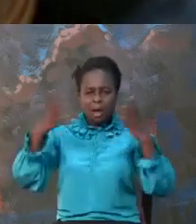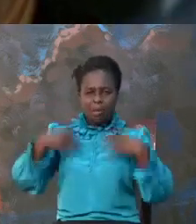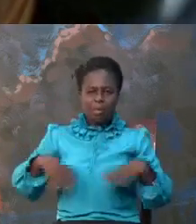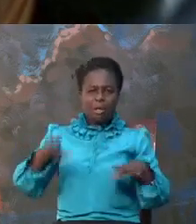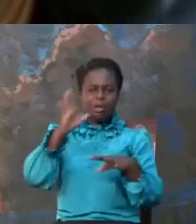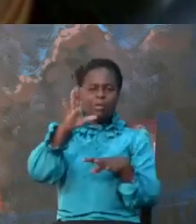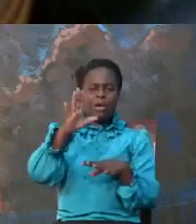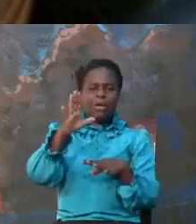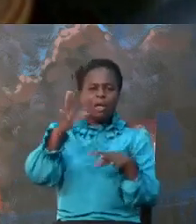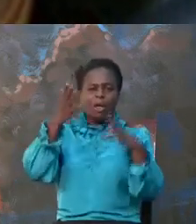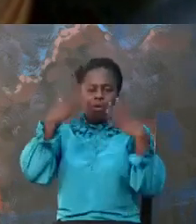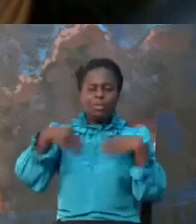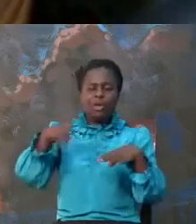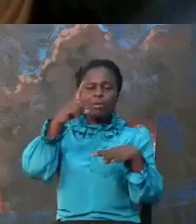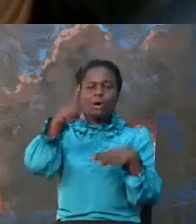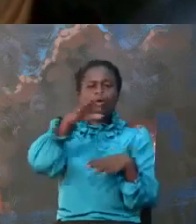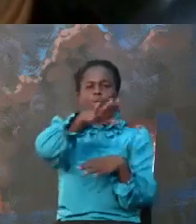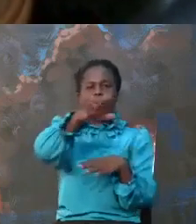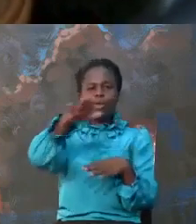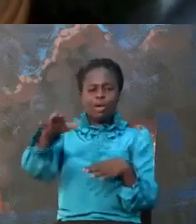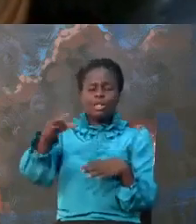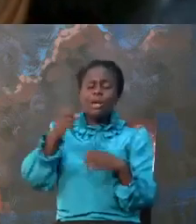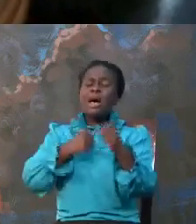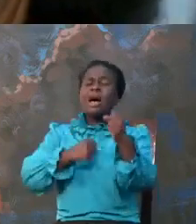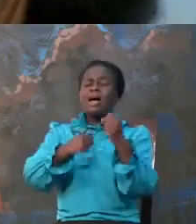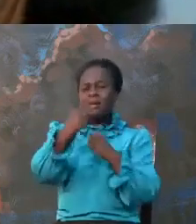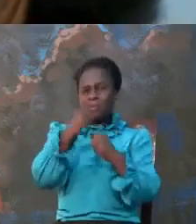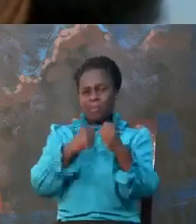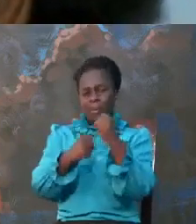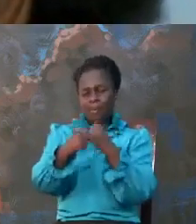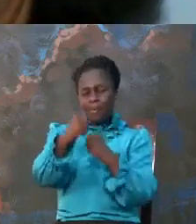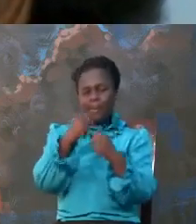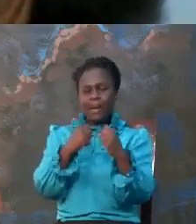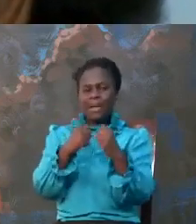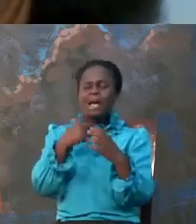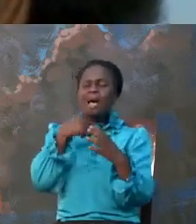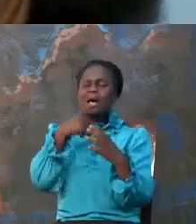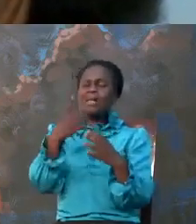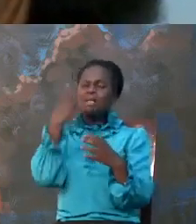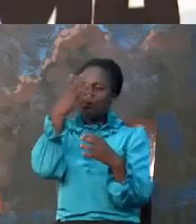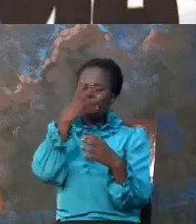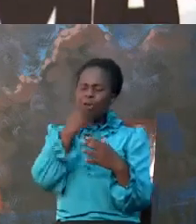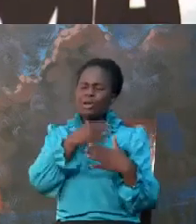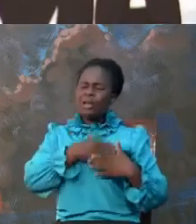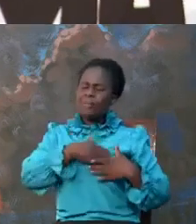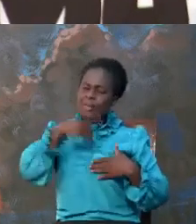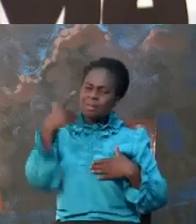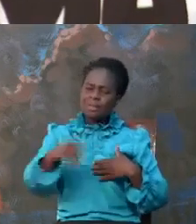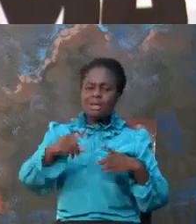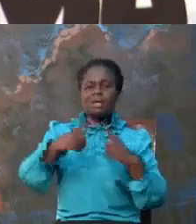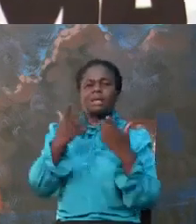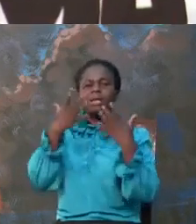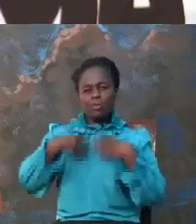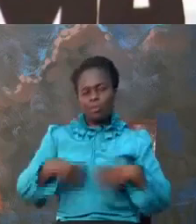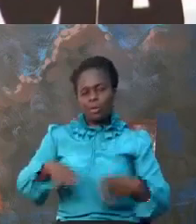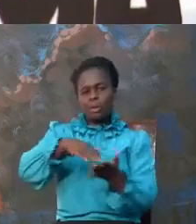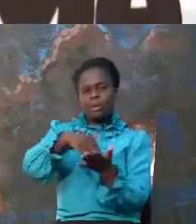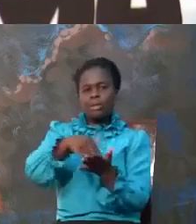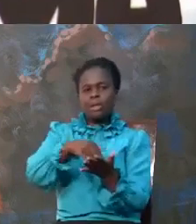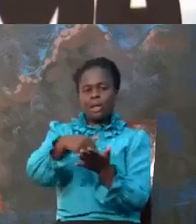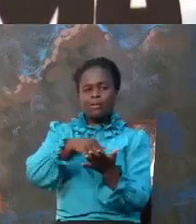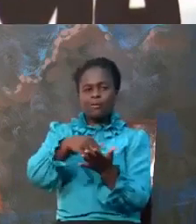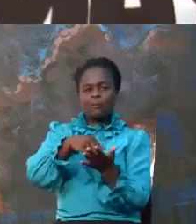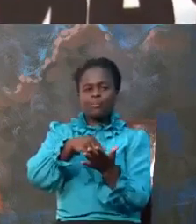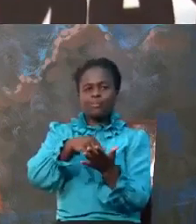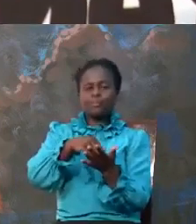ilikuwa ndio battlefield. Alipambana katika mwili. Anaambia roho inapenda, mwili ni dhaifu. Na Biblia inasema